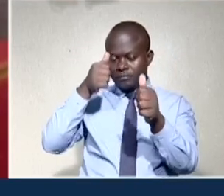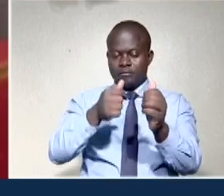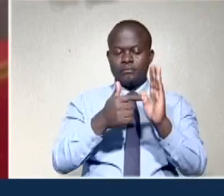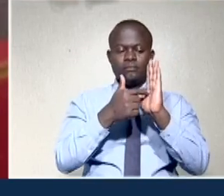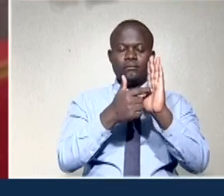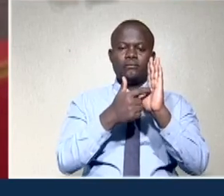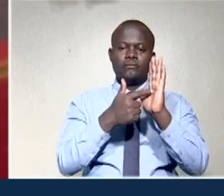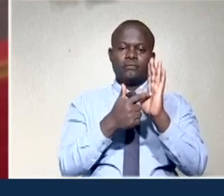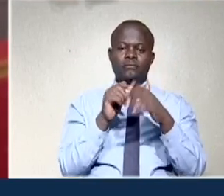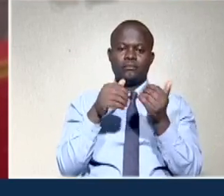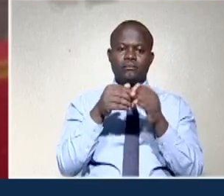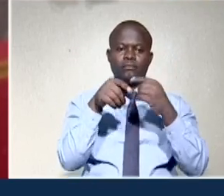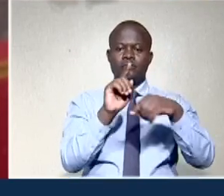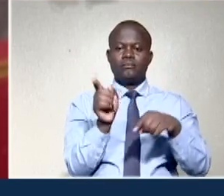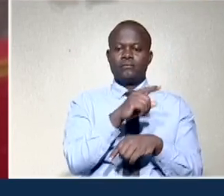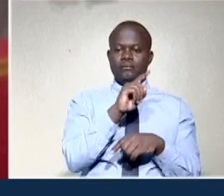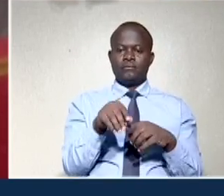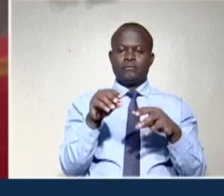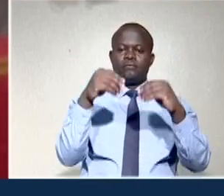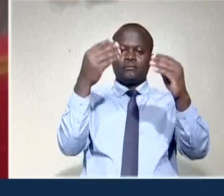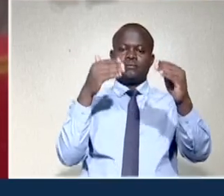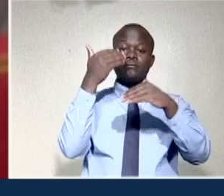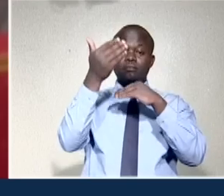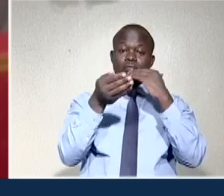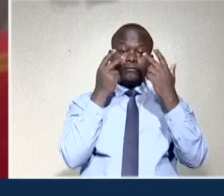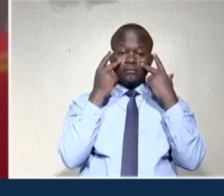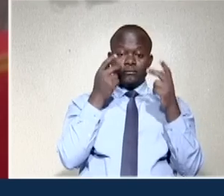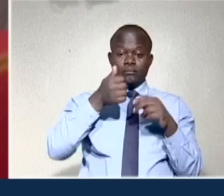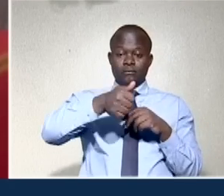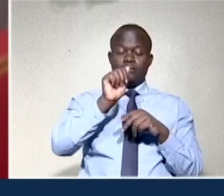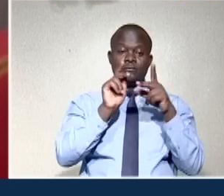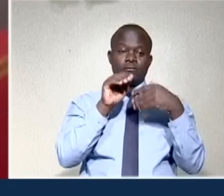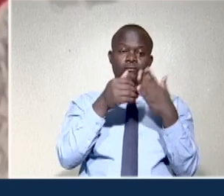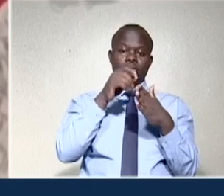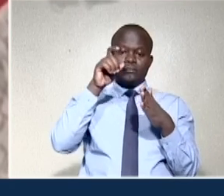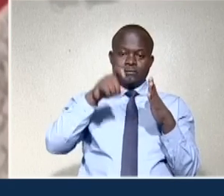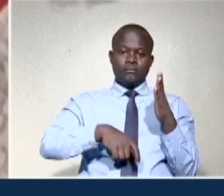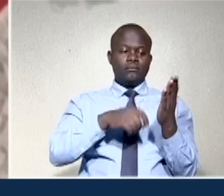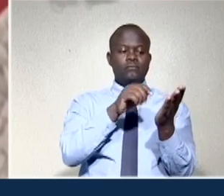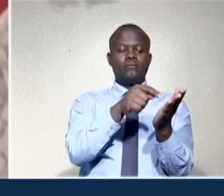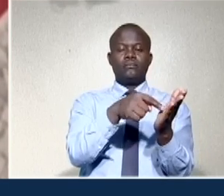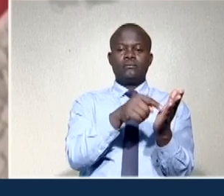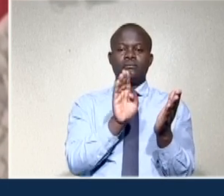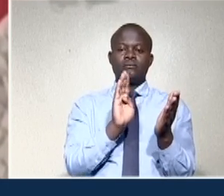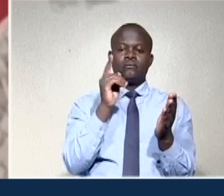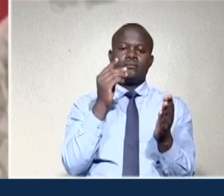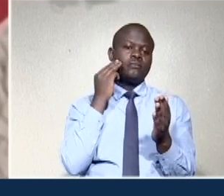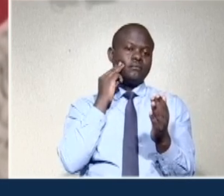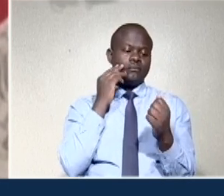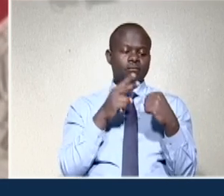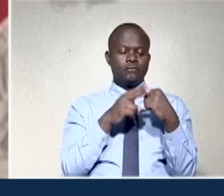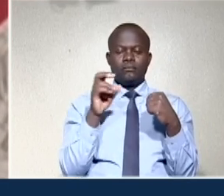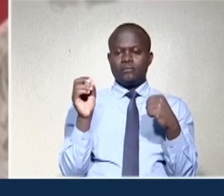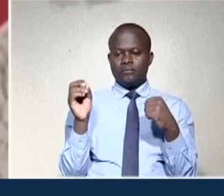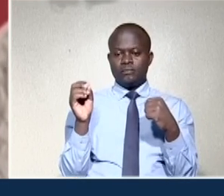ibimenyetso ubushinjacyaha bwatanze busanga rero abo bantu bagomba kuryozwa miliyari imwe na miliyoni 700,000